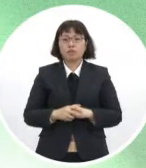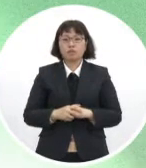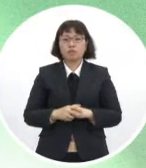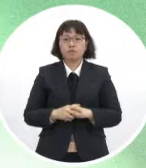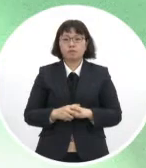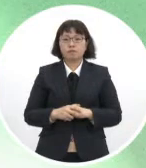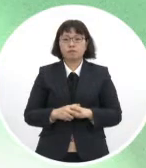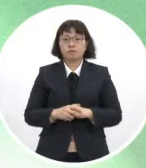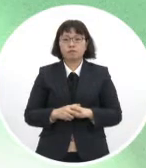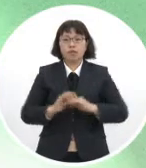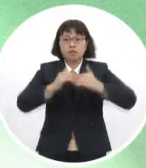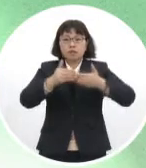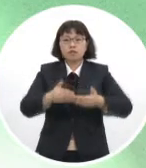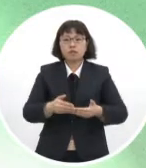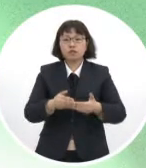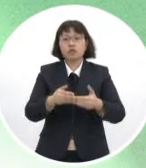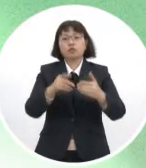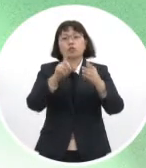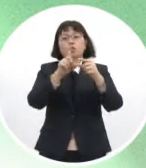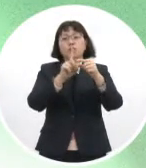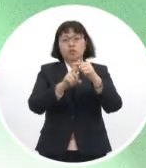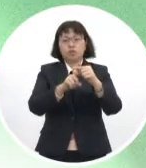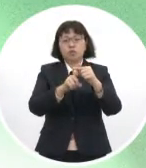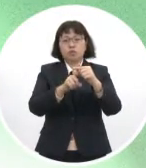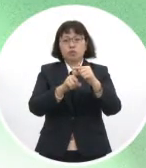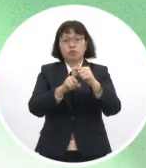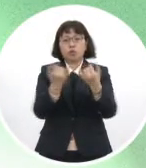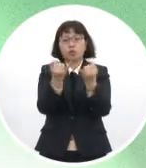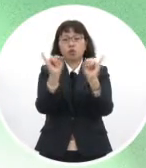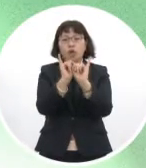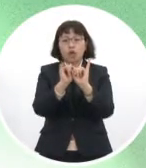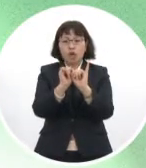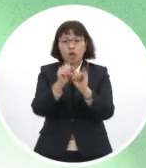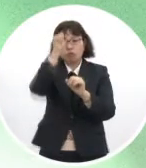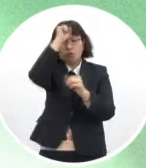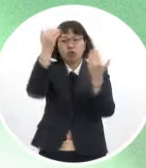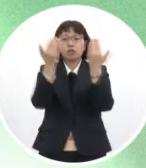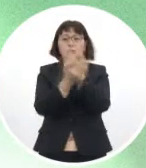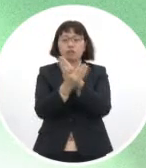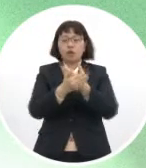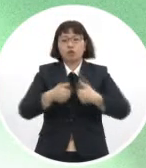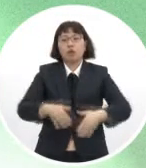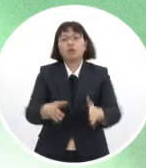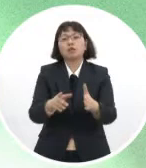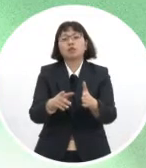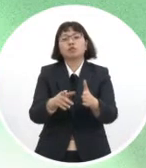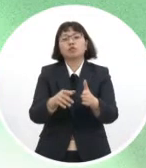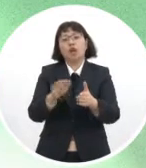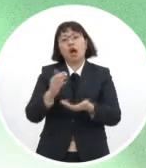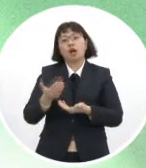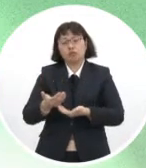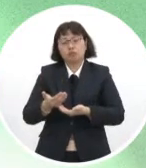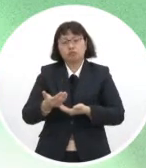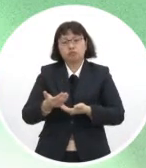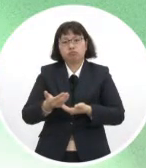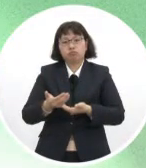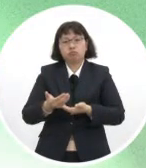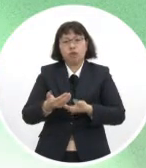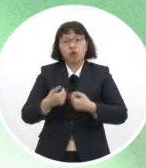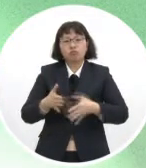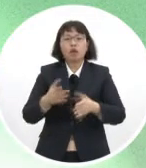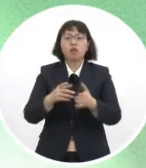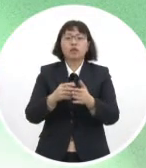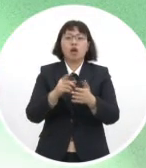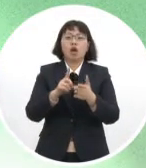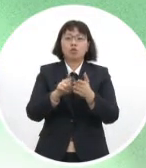これは妊娠中の女性が風疹にかかることで生まれてくる赤ちゃんが先天性風疹症候群